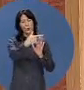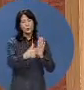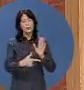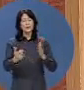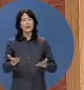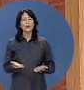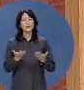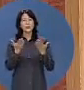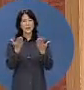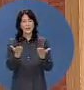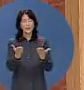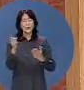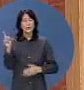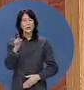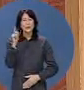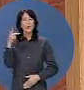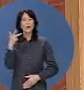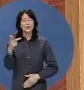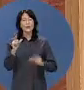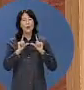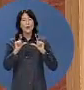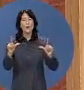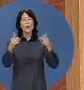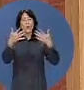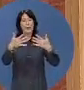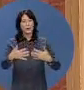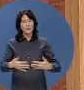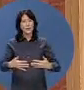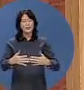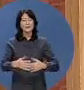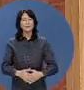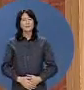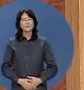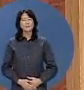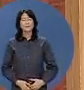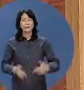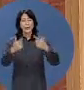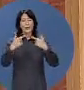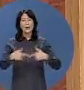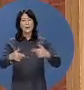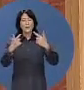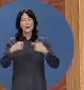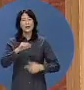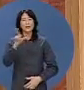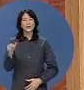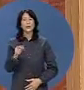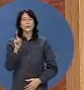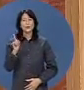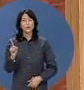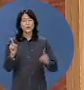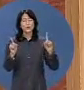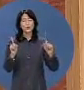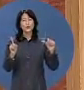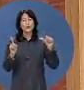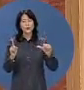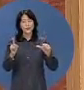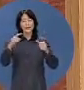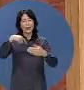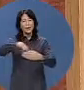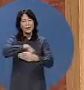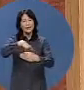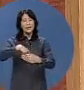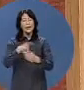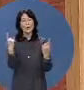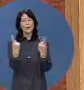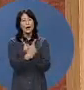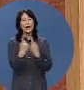やトピックスなどをお伝えする生駒市の広報番組です。毎月1日と15日の2回更